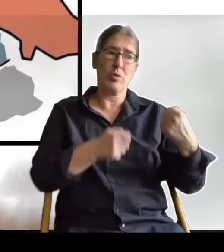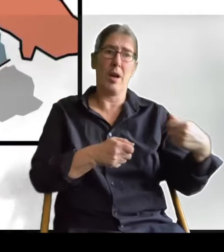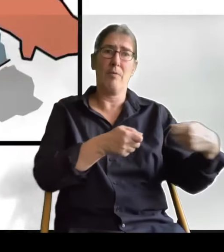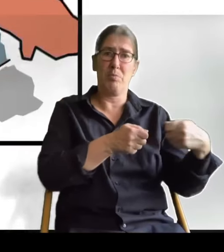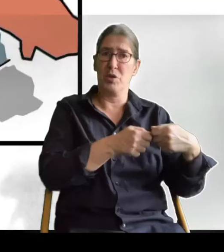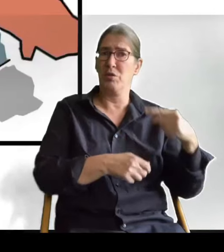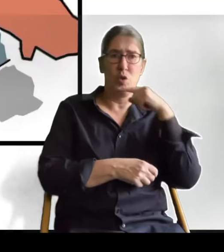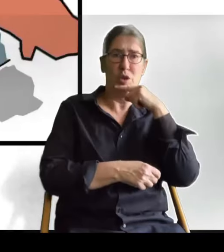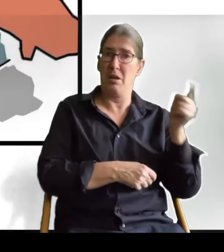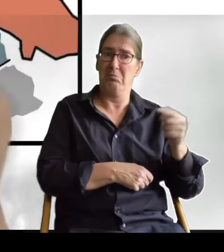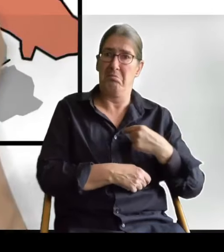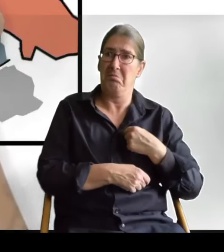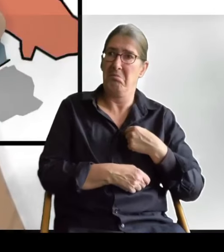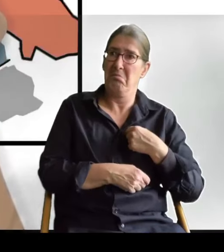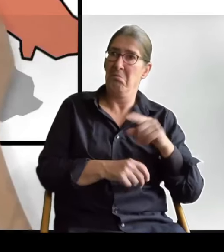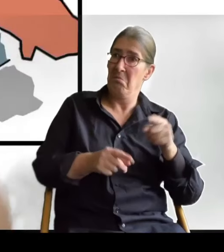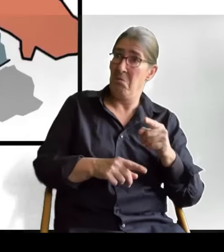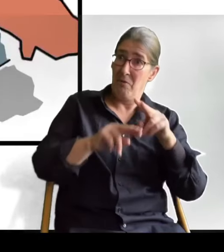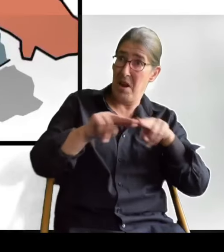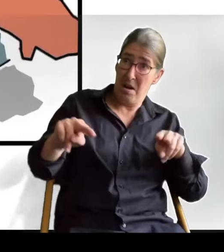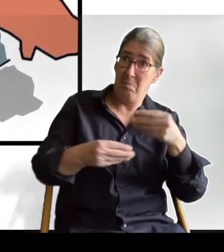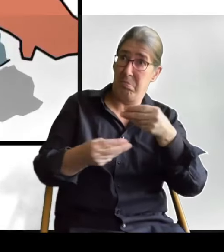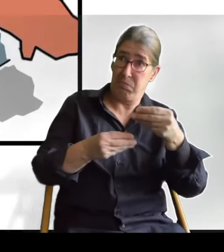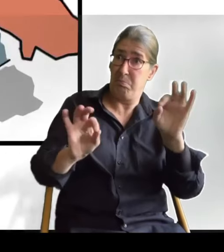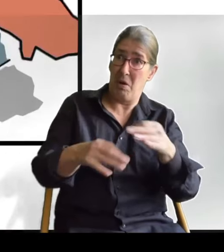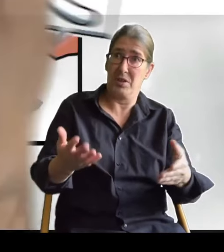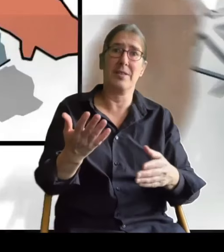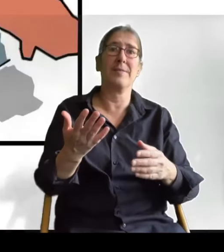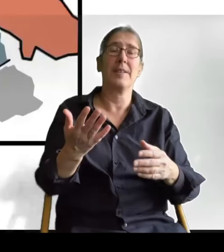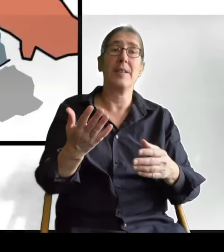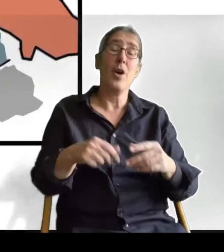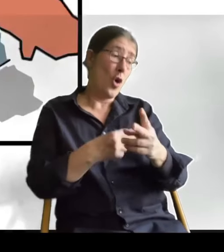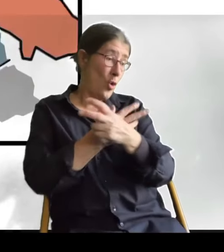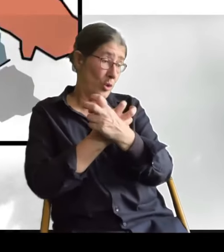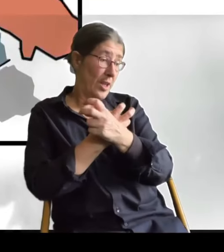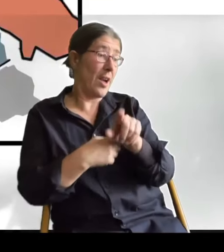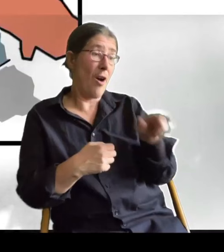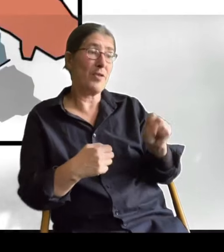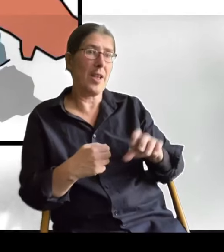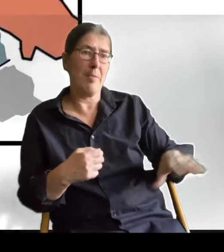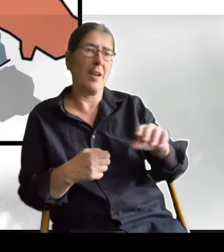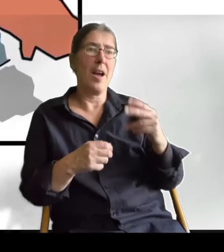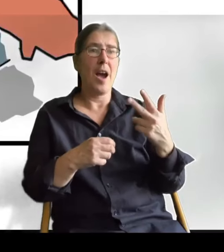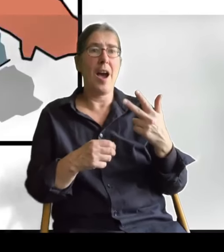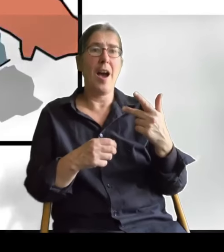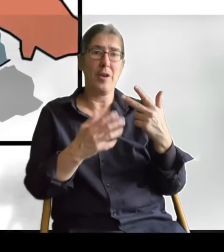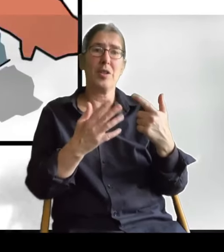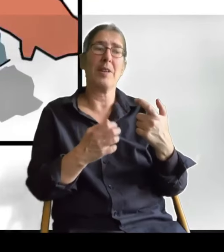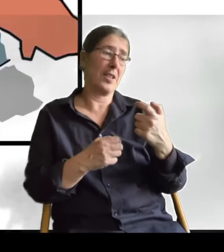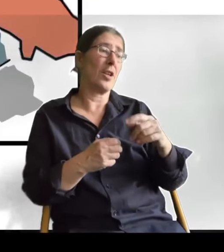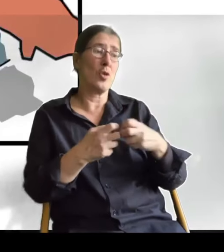verbündeten sehen sie keinen grund zu einer friedlichen einigung die österreicher erklären serbien am 28 juli